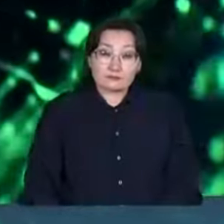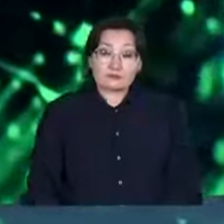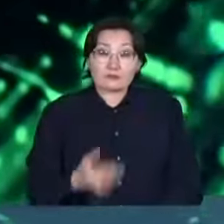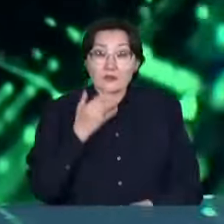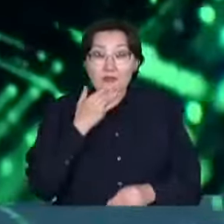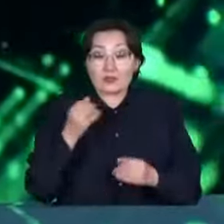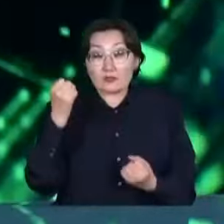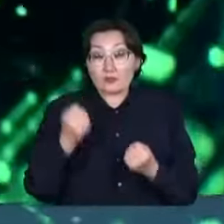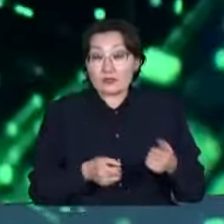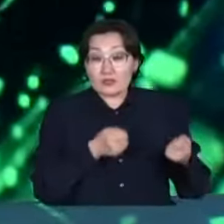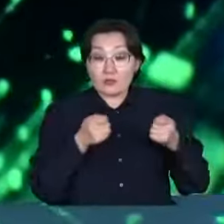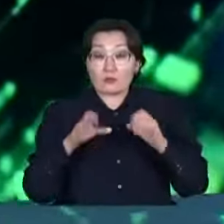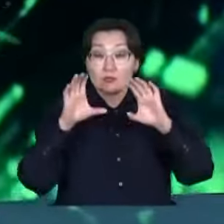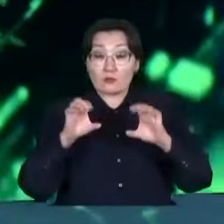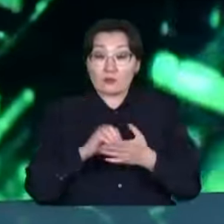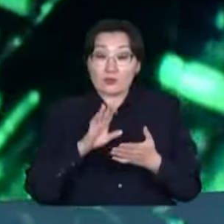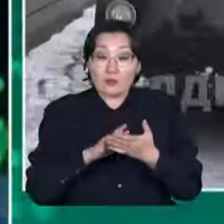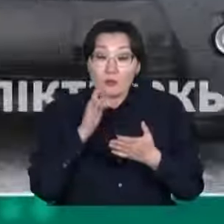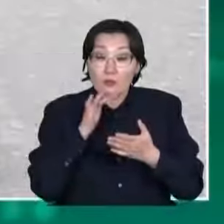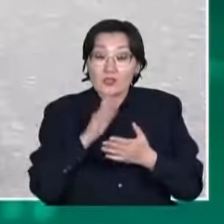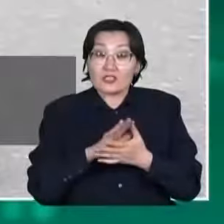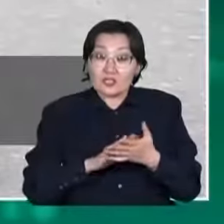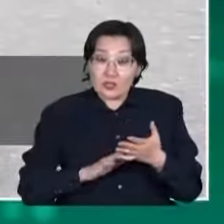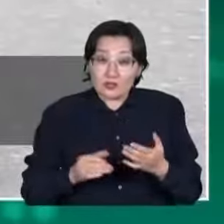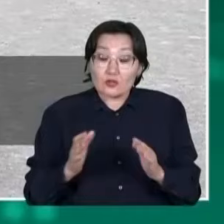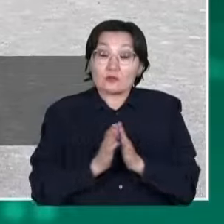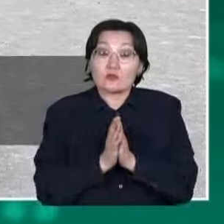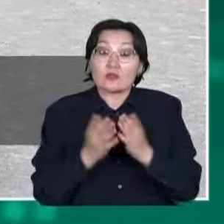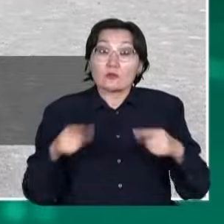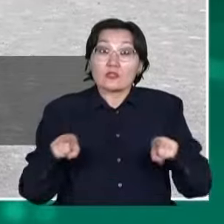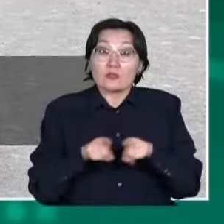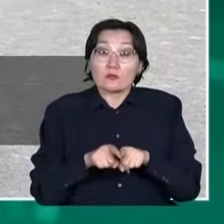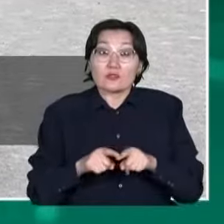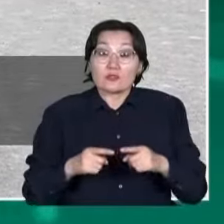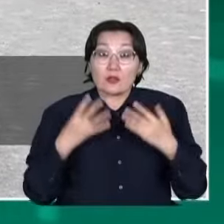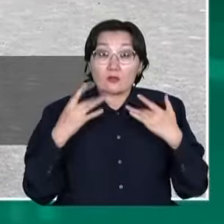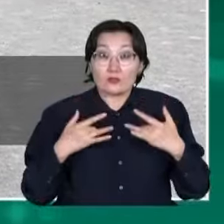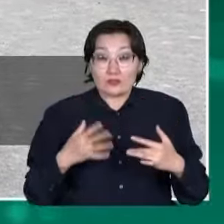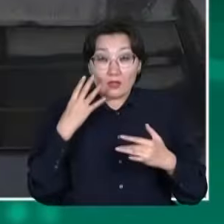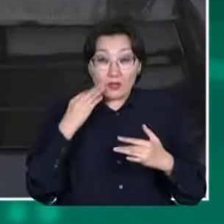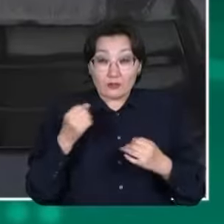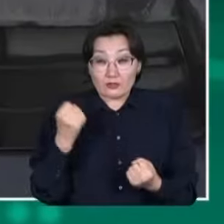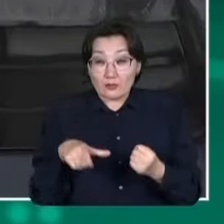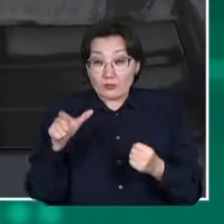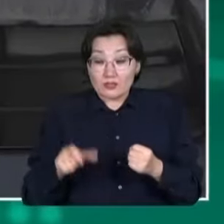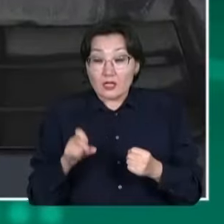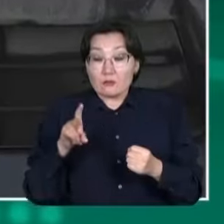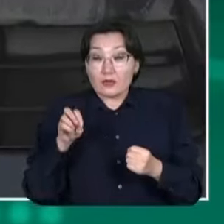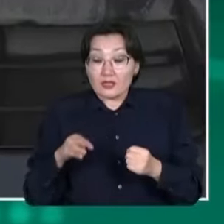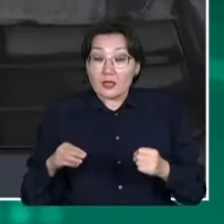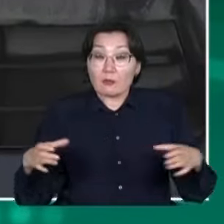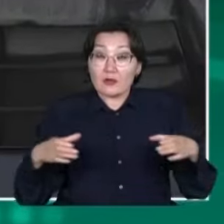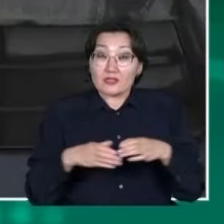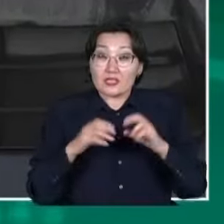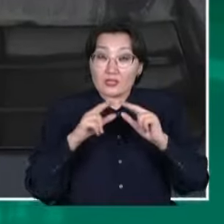Şetelden көлік әкелгендер заңдастыру уақытын тағы да ұзартып беруді сұрап отыр. Бүгін осындай талаппен Алматыда бір топ жүргізуші Аманат партиясы